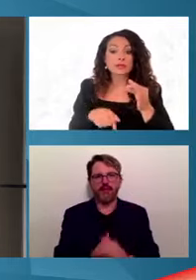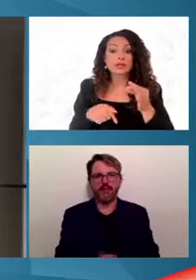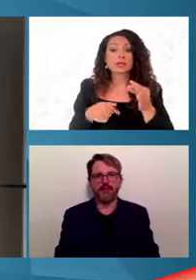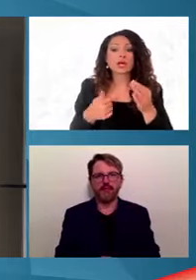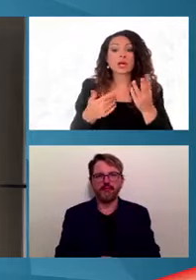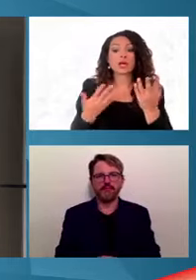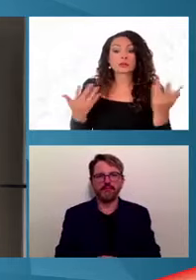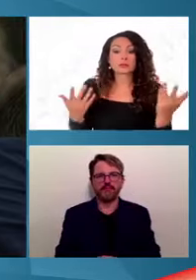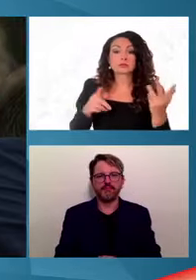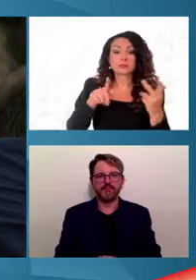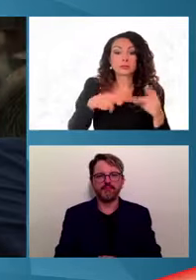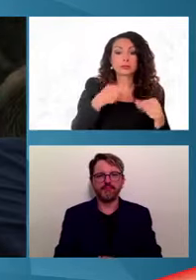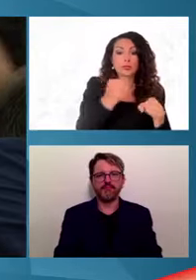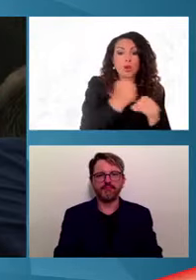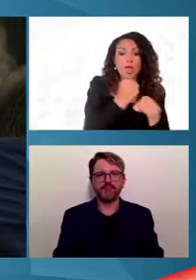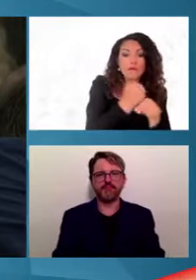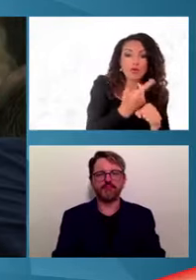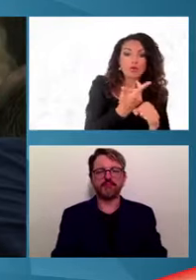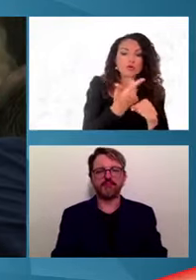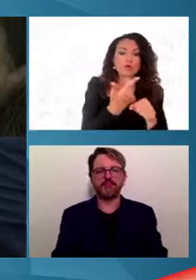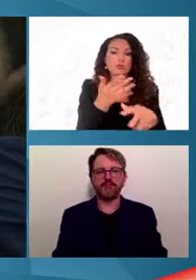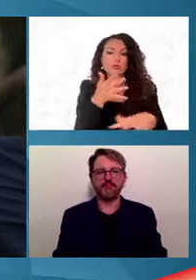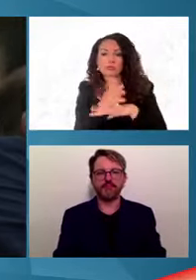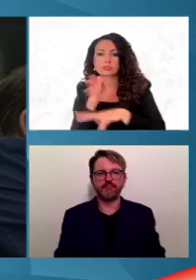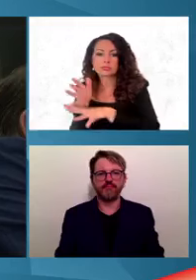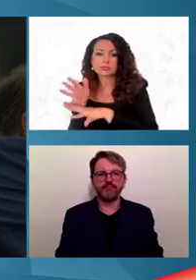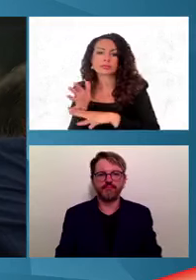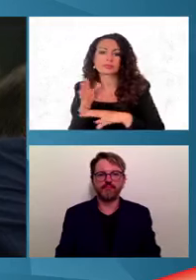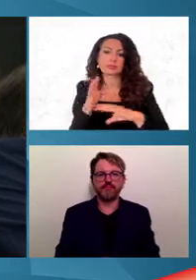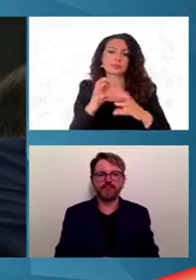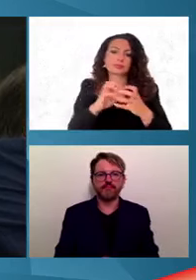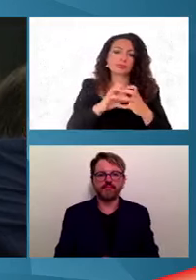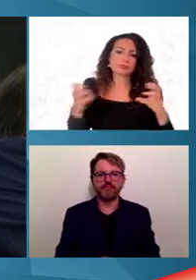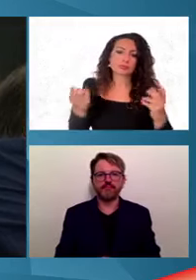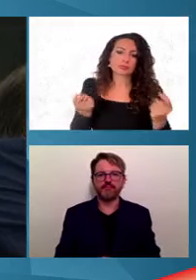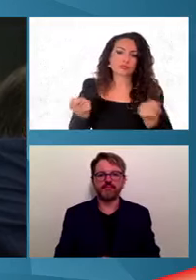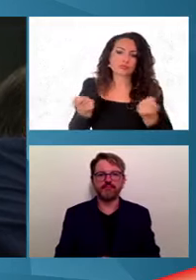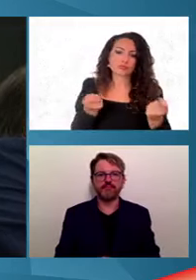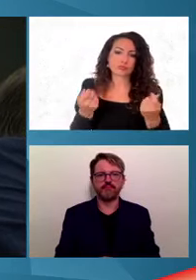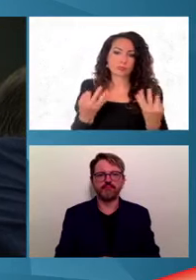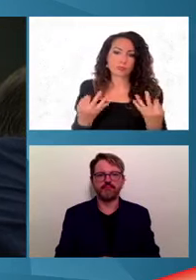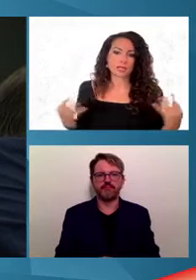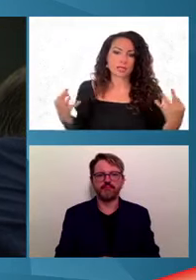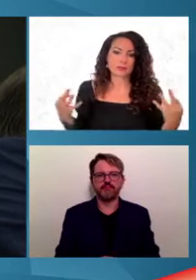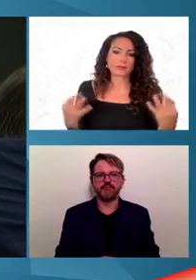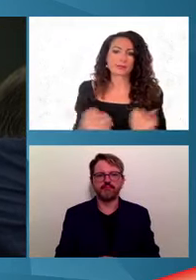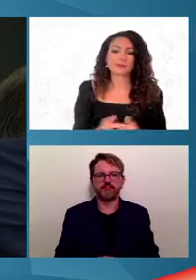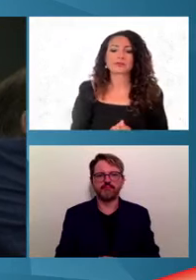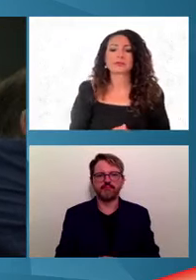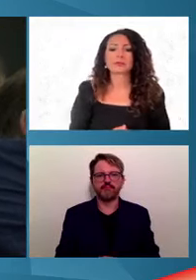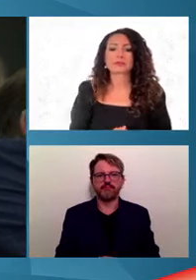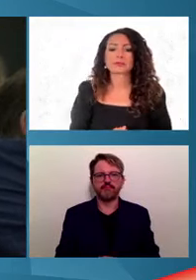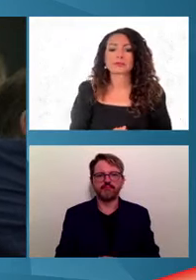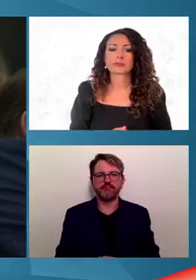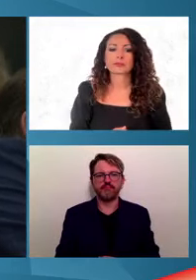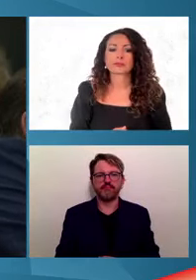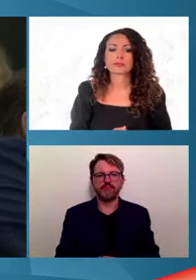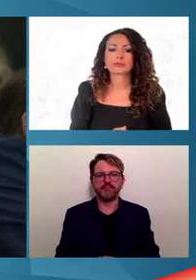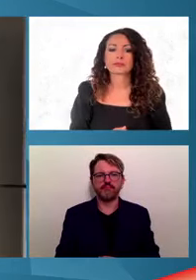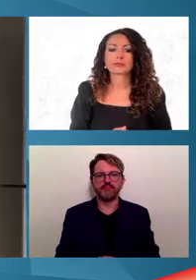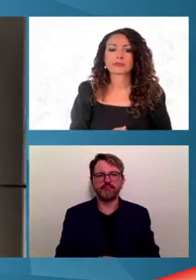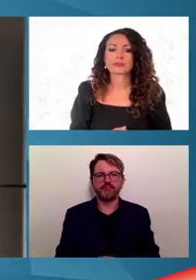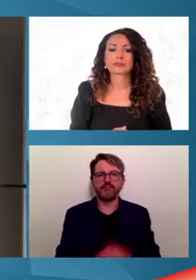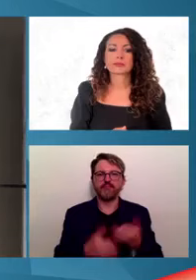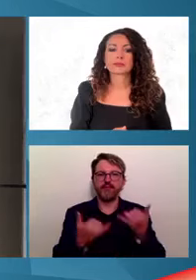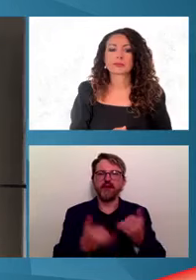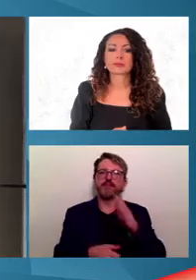Lasciatemi facciamo una parola, la più importante per Ladin, che naturalmente è il tema della cultura ladina e della scuola ladina. Io ringrazio tutti che dai repara da tignant